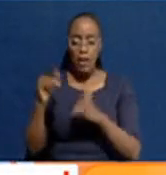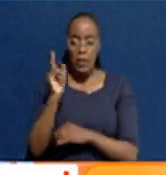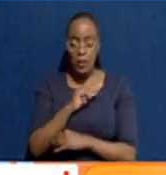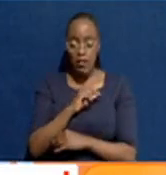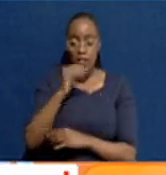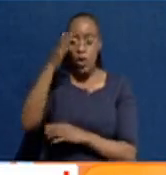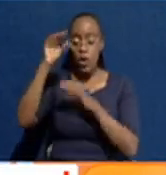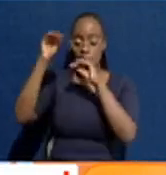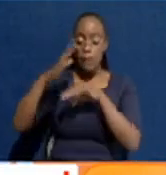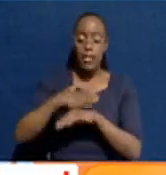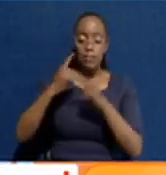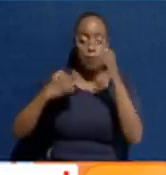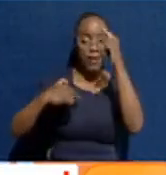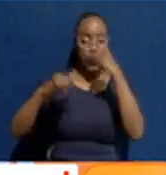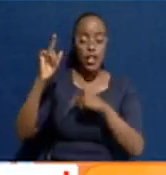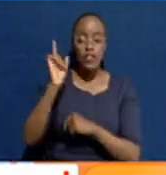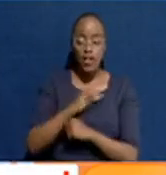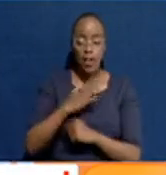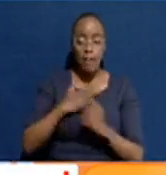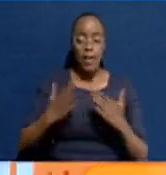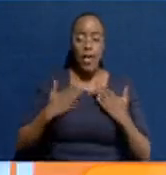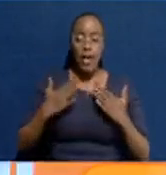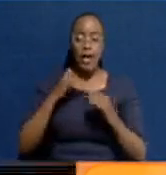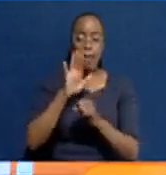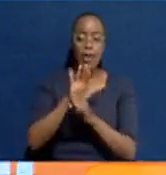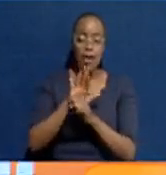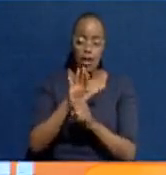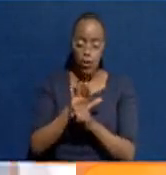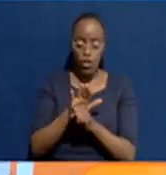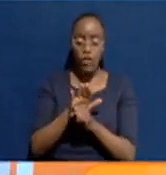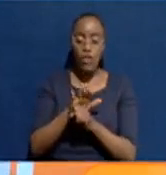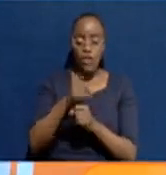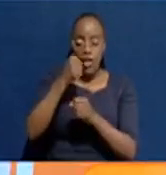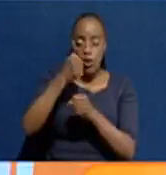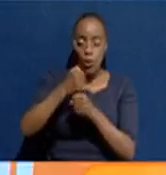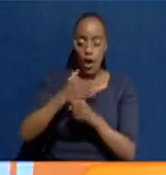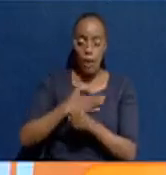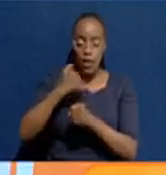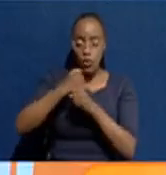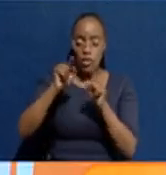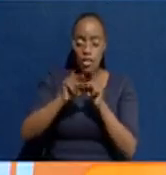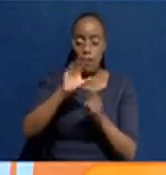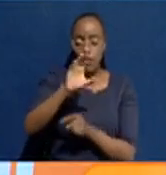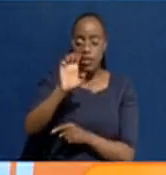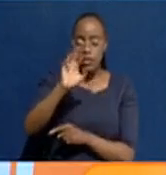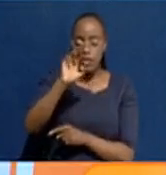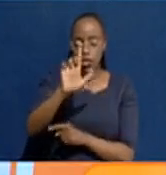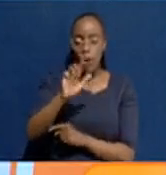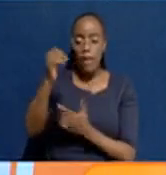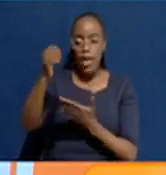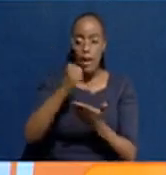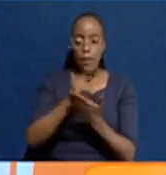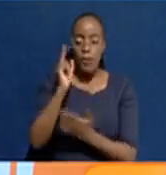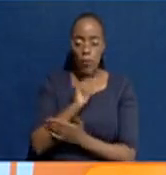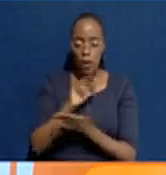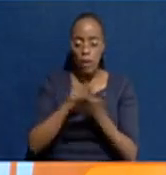Mungu akanibariki nikashinda. Nimefurahi sana. Kazi yangu mimi nafanyanga ya serious na nilikuwa nimeajiriwa, sasa